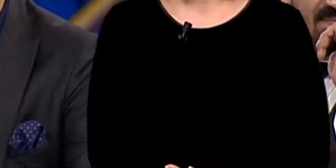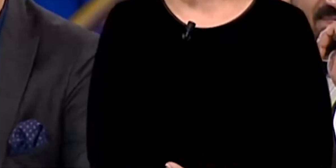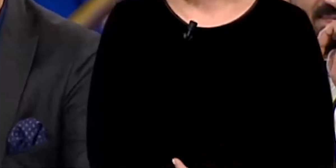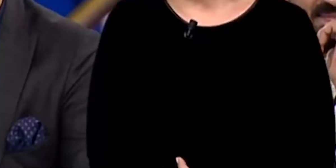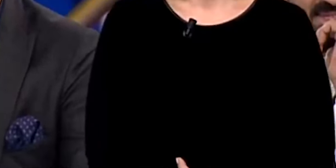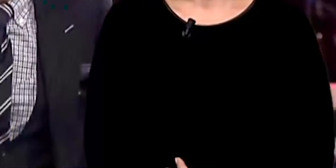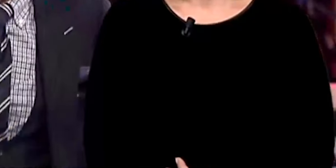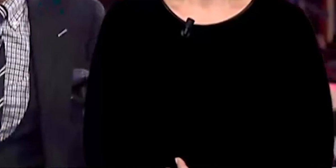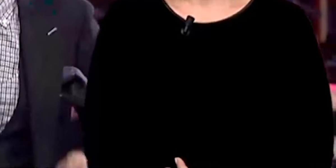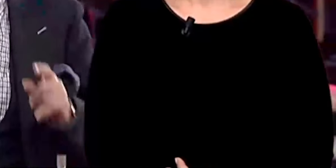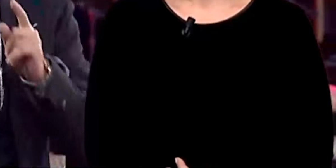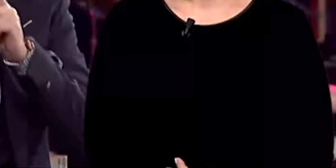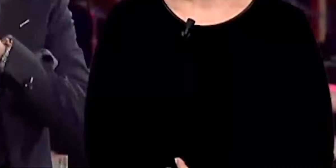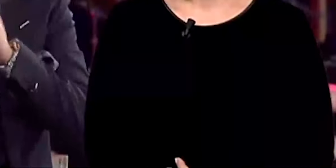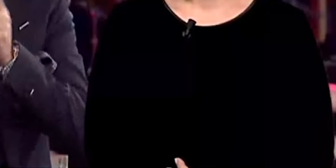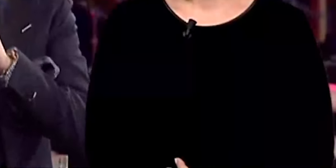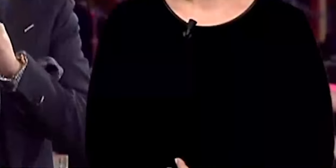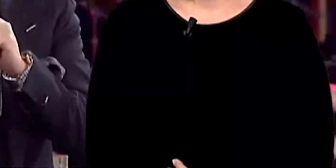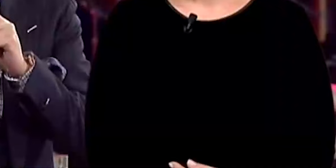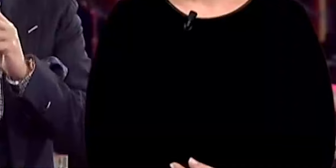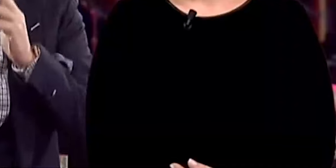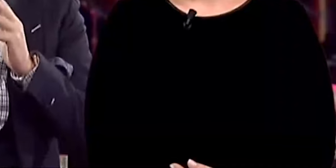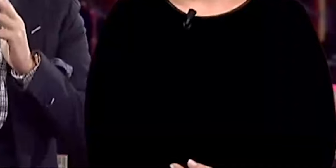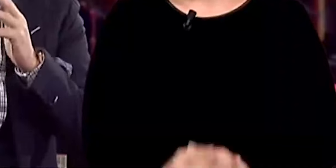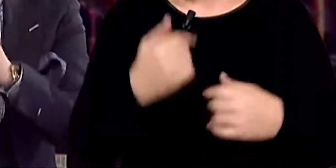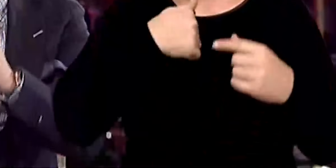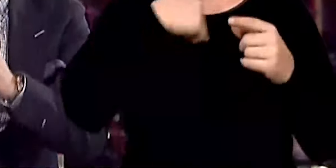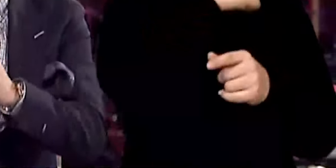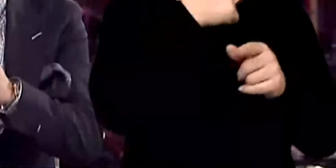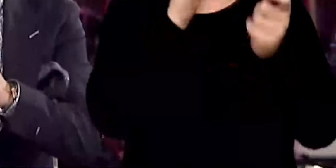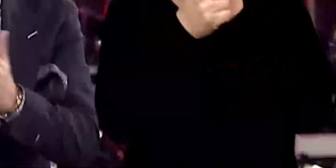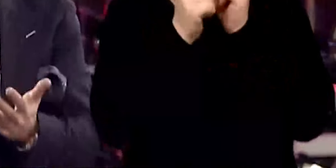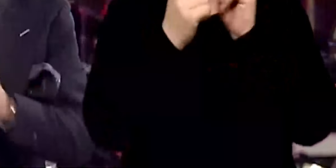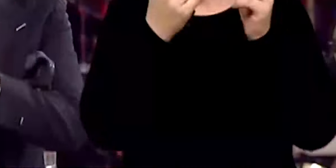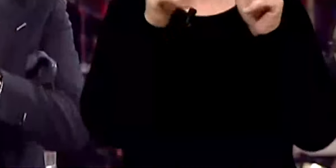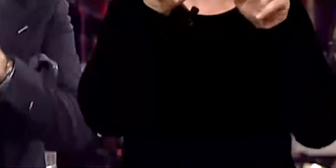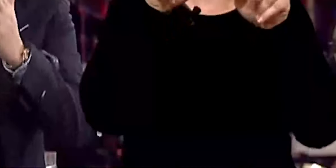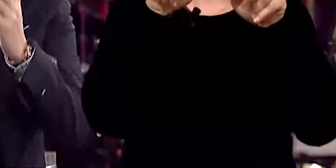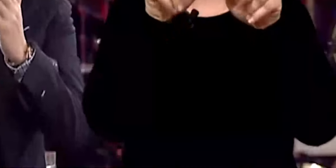Ha, bu değnek değdi. Peki Hüseyin'i çevirirken sen de